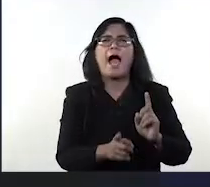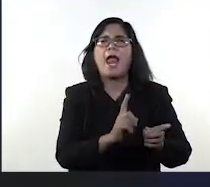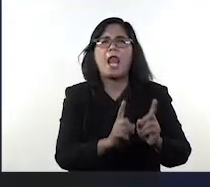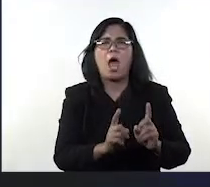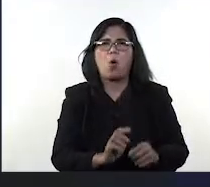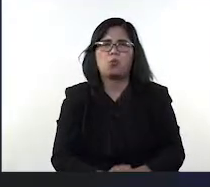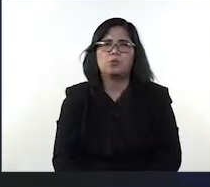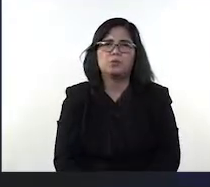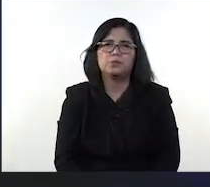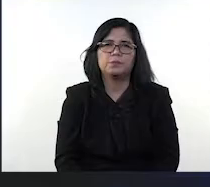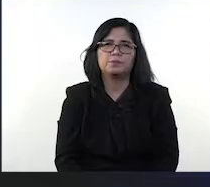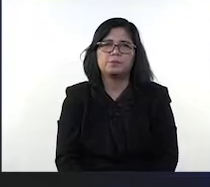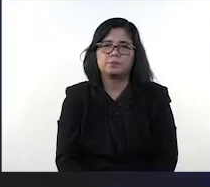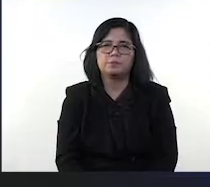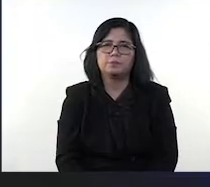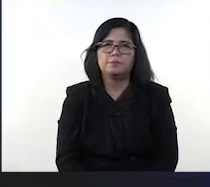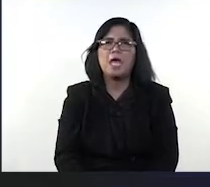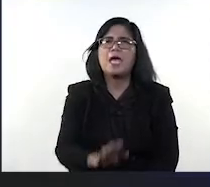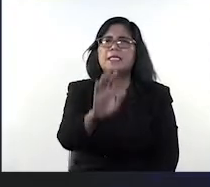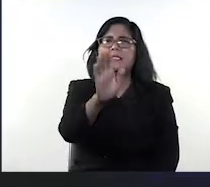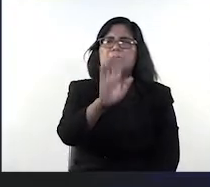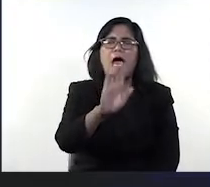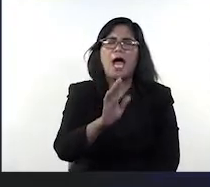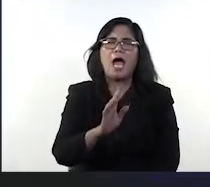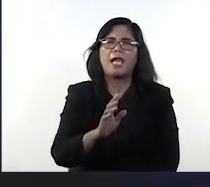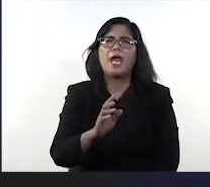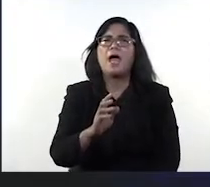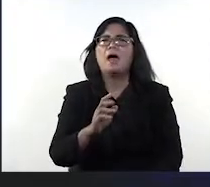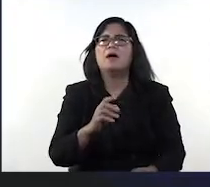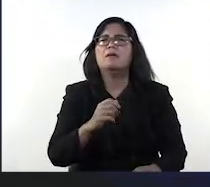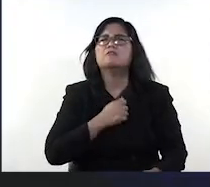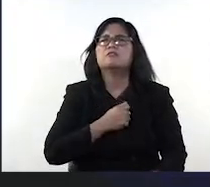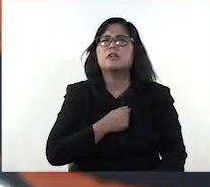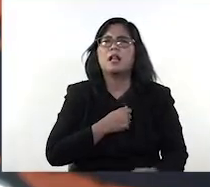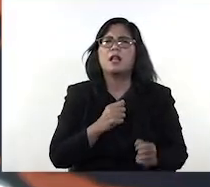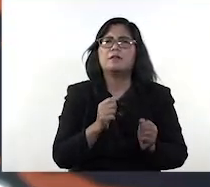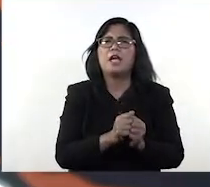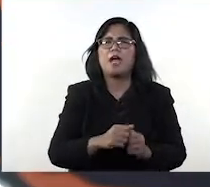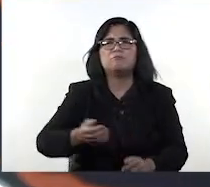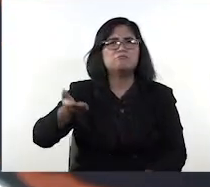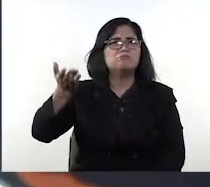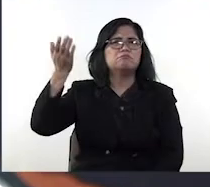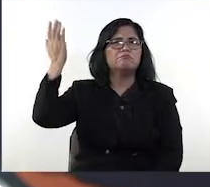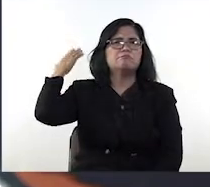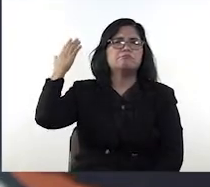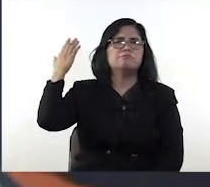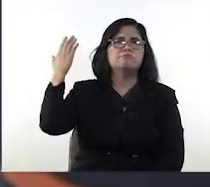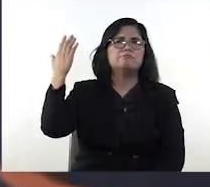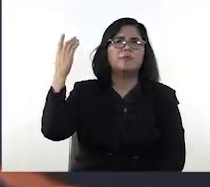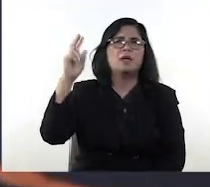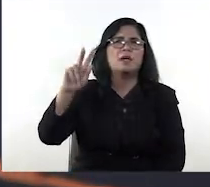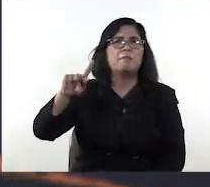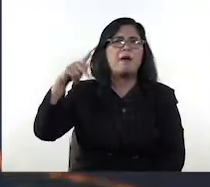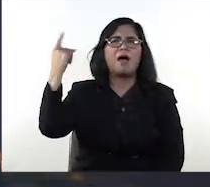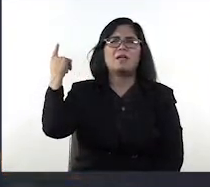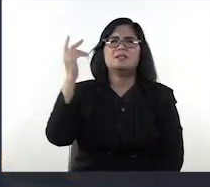Hai saya tidak bisa menyesali apa yang sudah lewat dalam hidup saya Hai saya tidak bisa menyesal di hari kemarin